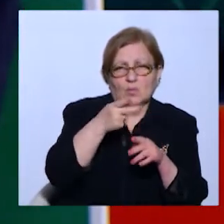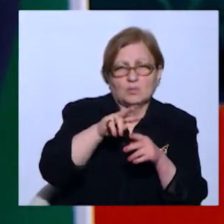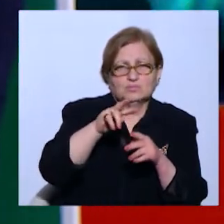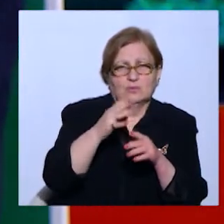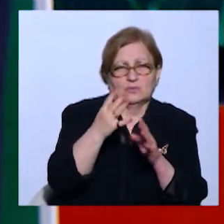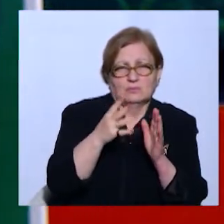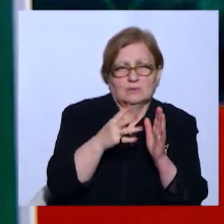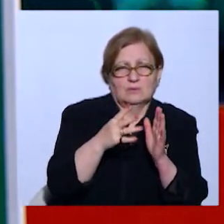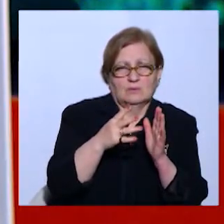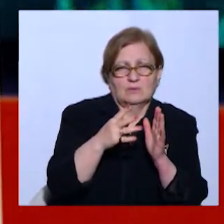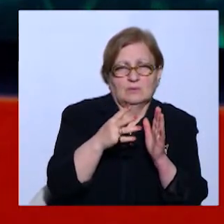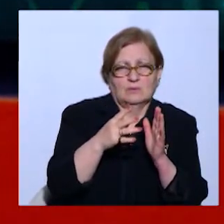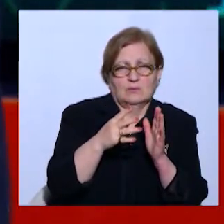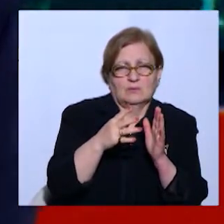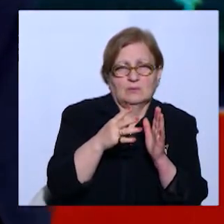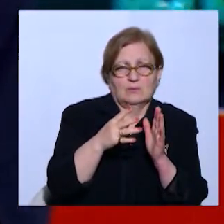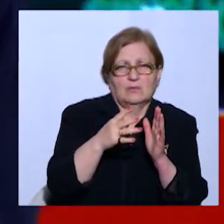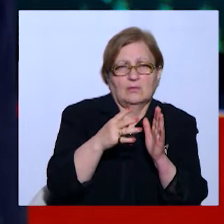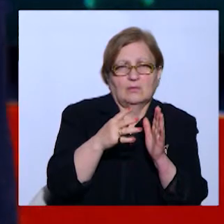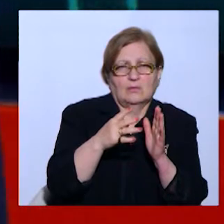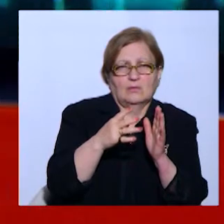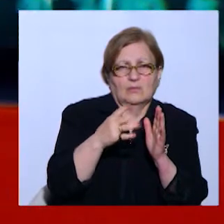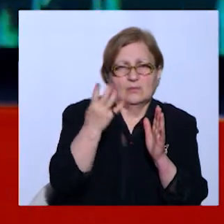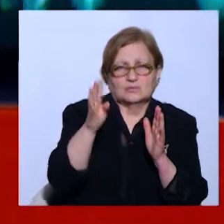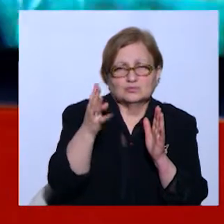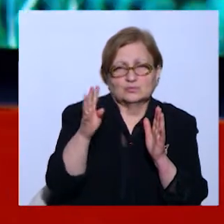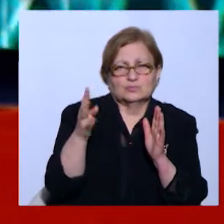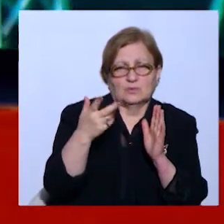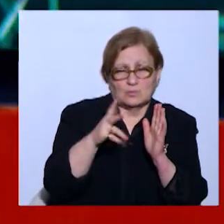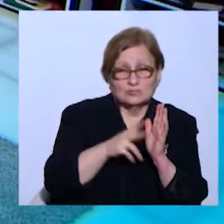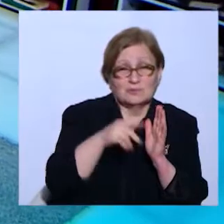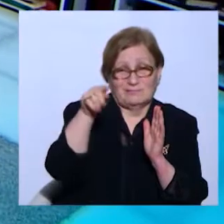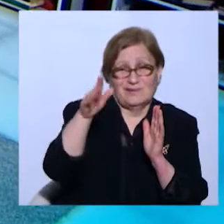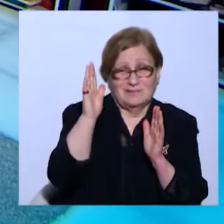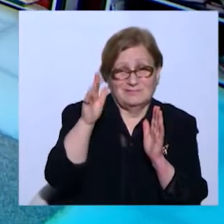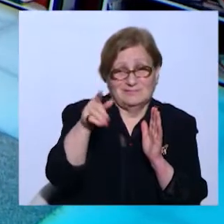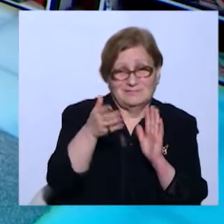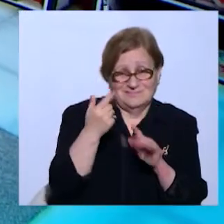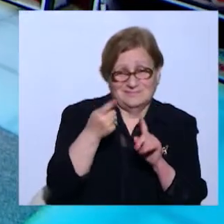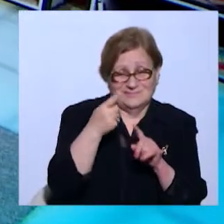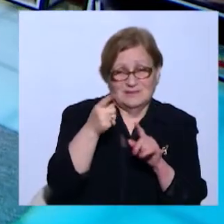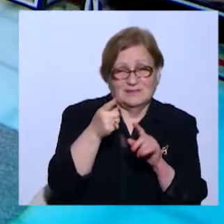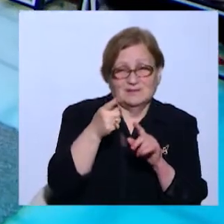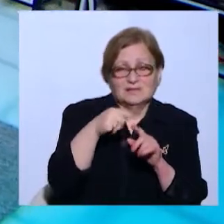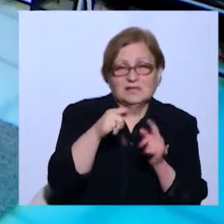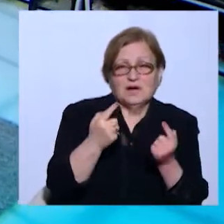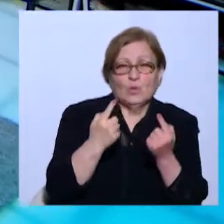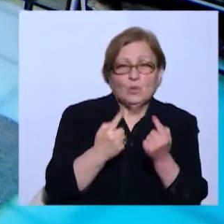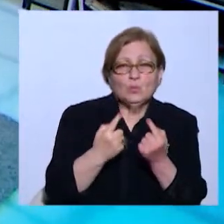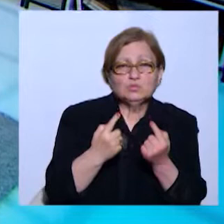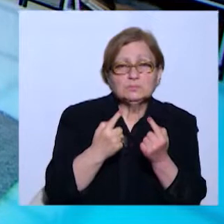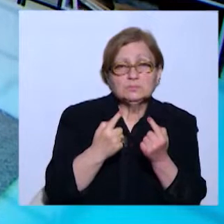აღებული. აქ 40 დავწერე, მაგრამ შემდეგ ხო იქნებოდა 44 და 48. მაშ უდიდესი